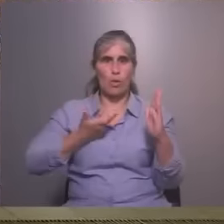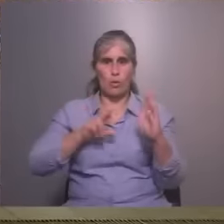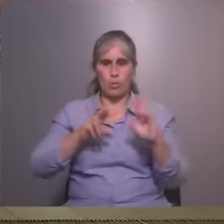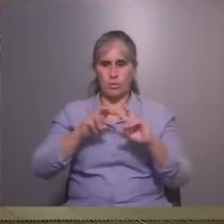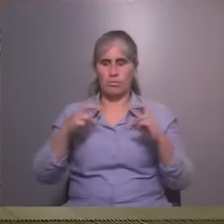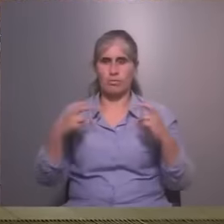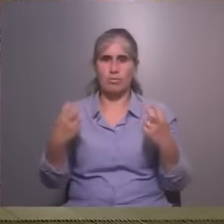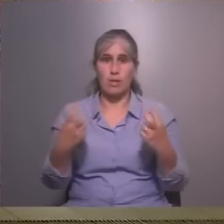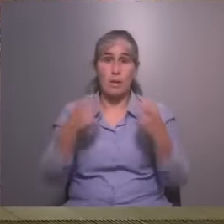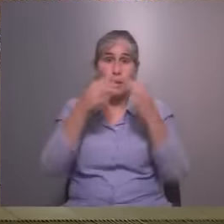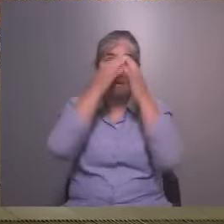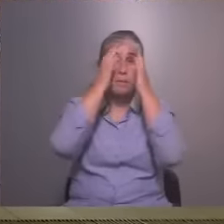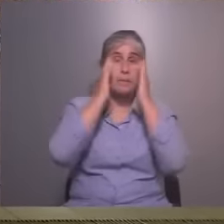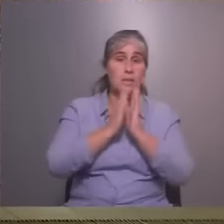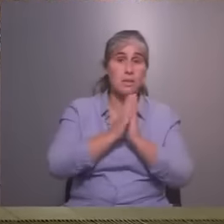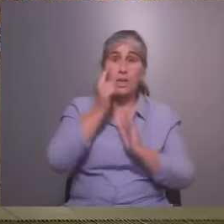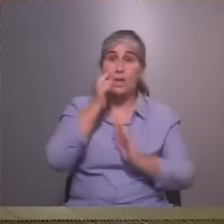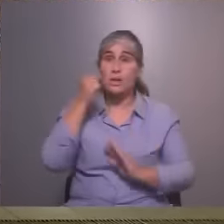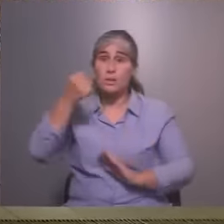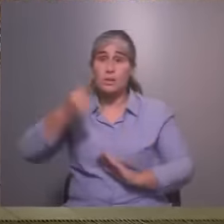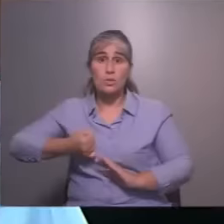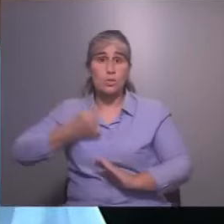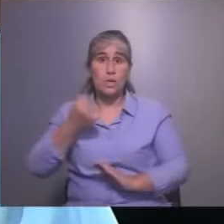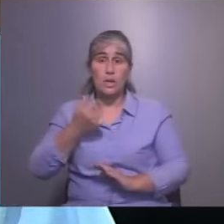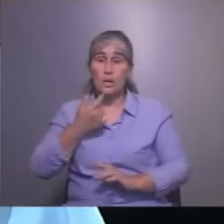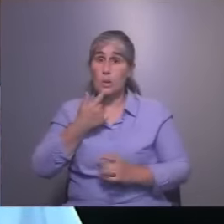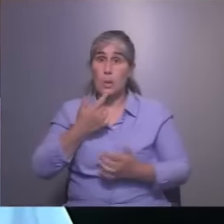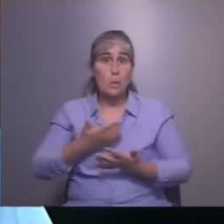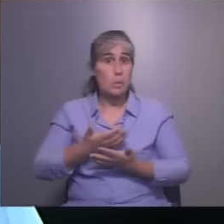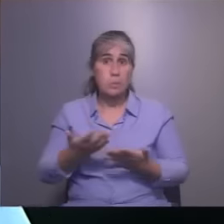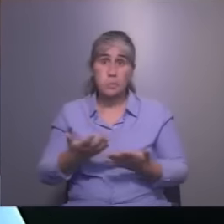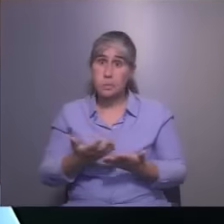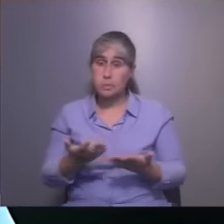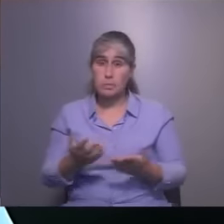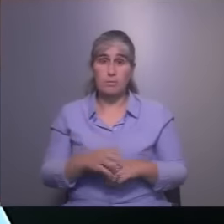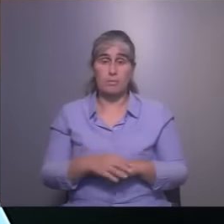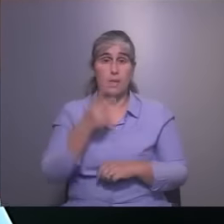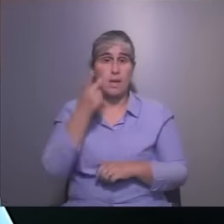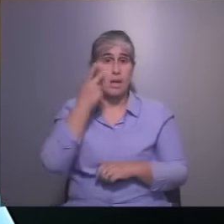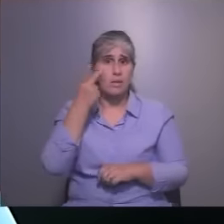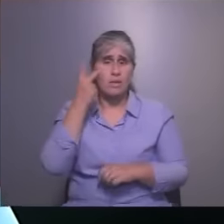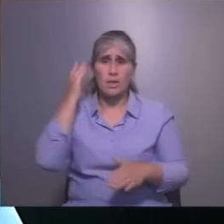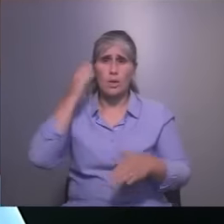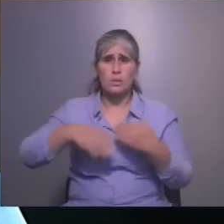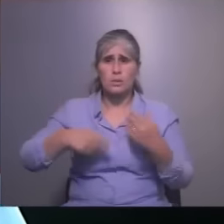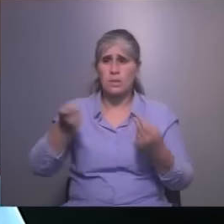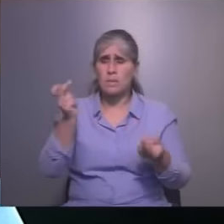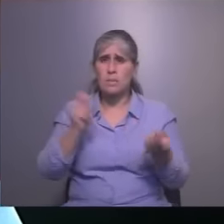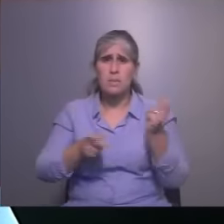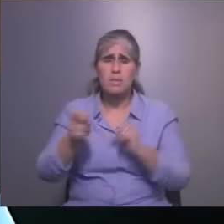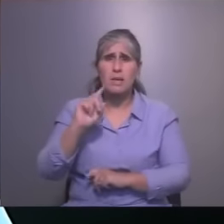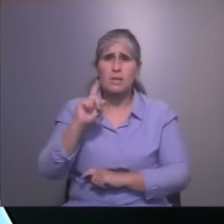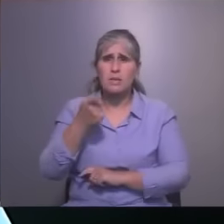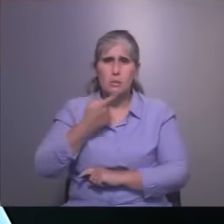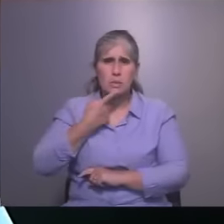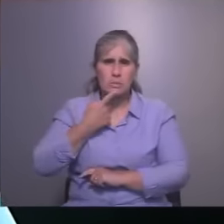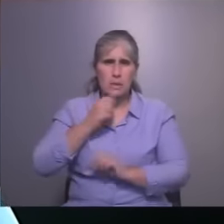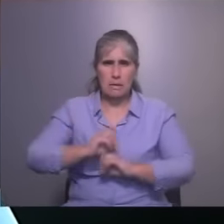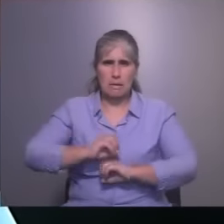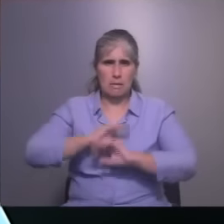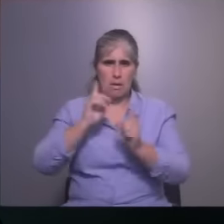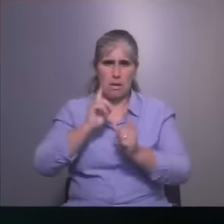Jesus fica em Jerusalém, no meio dos doutores do templo, perante a incompreensão de Maria e de José. A vida